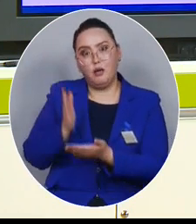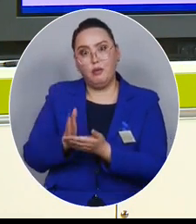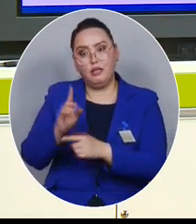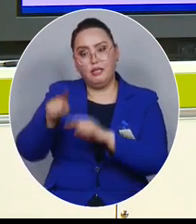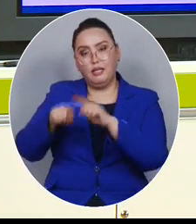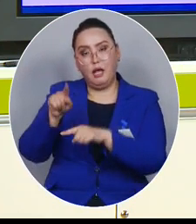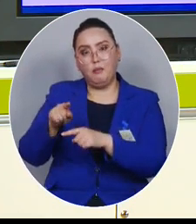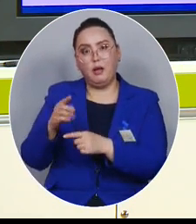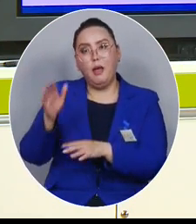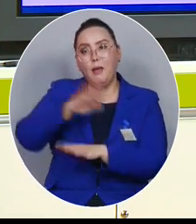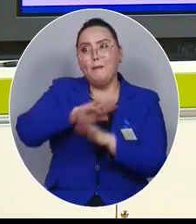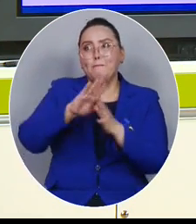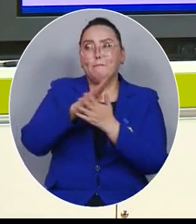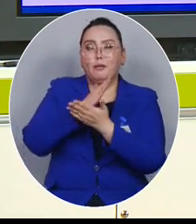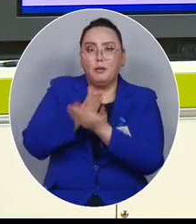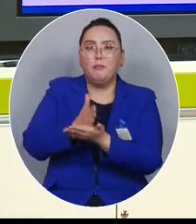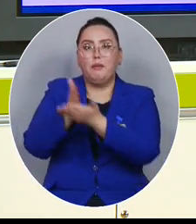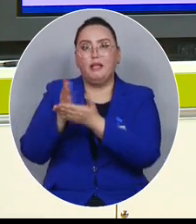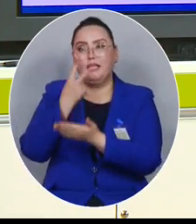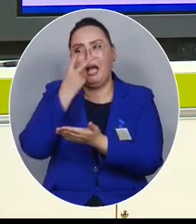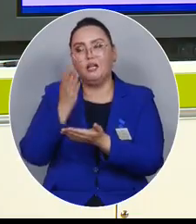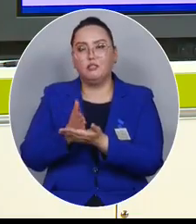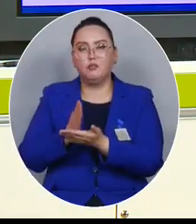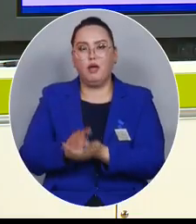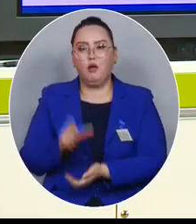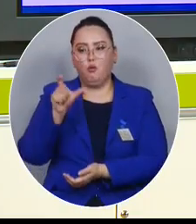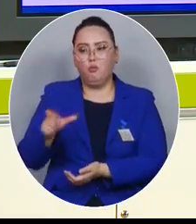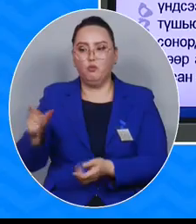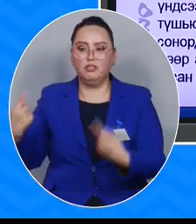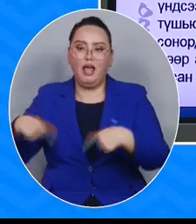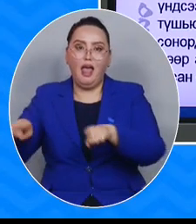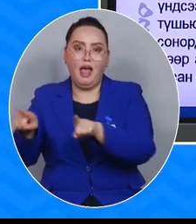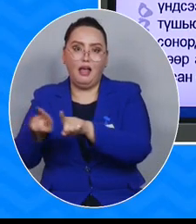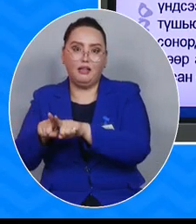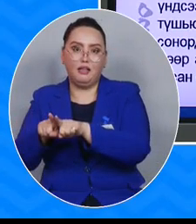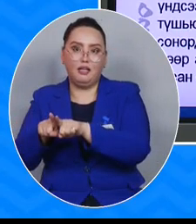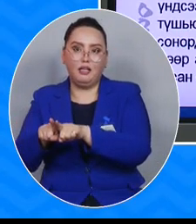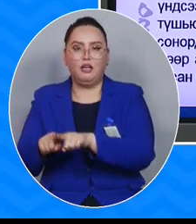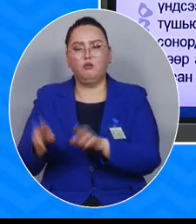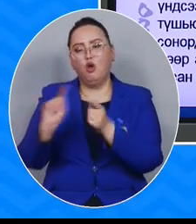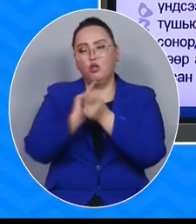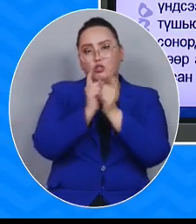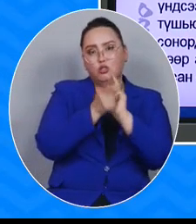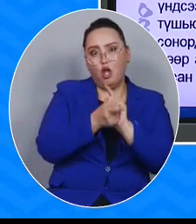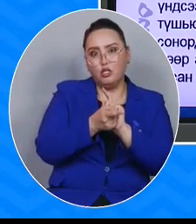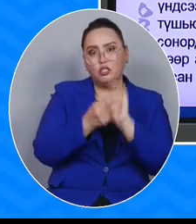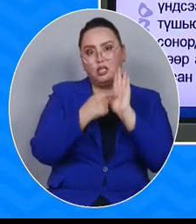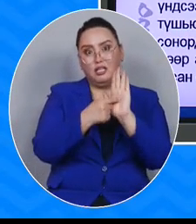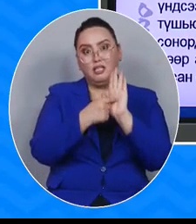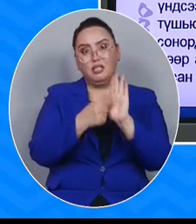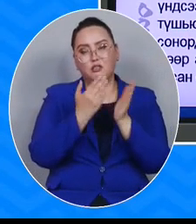нөхөрдээж дуурлэн, хөцэлдэн эрхэлэн гэсэн хүнээ өлч хэлжүйлэн дөрсэлэн эрэээ сайы эх өлбос тоочин дөрсэлсэн гэсэээ эхэсэээ эйм хэбмайгаа.